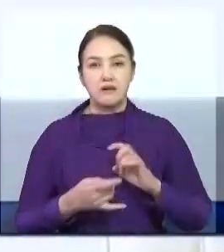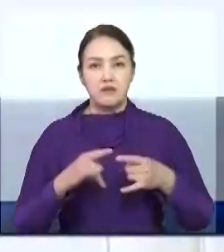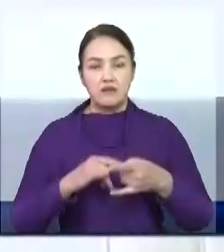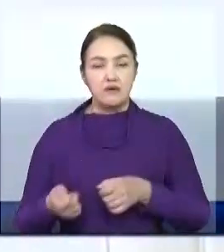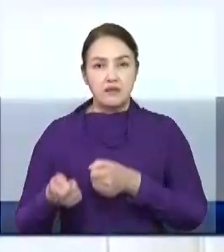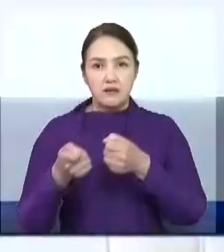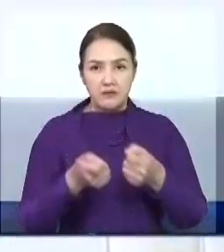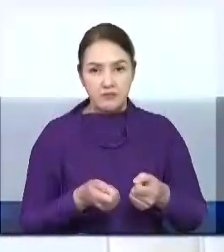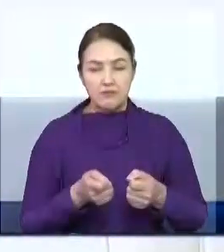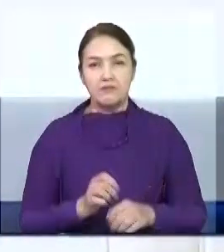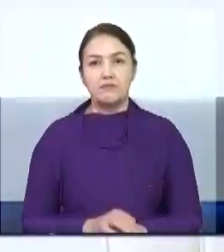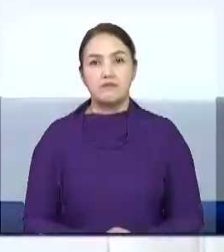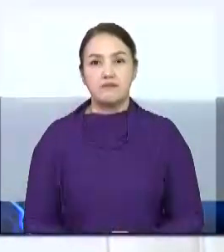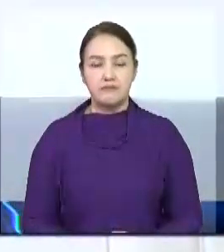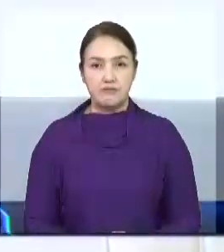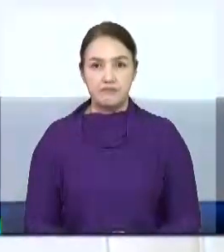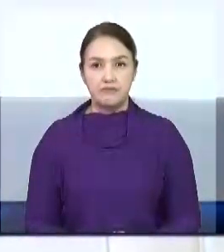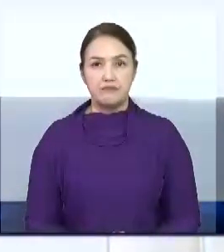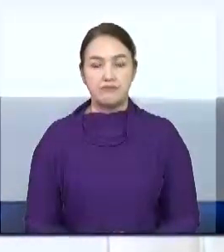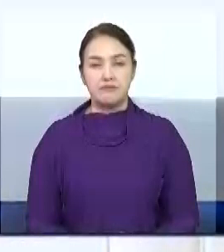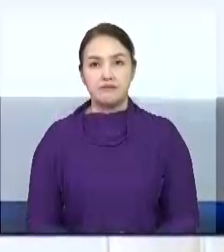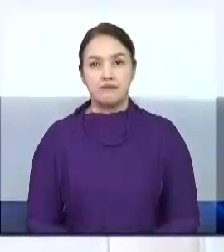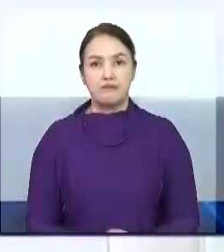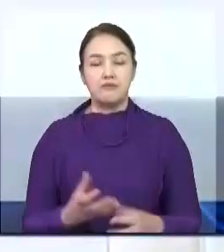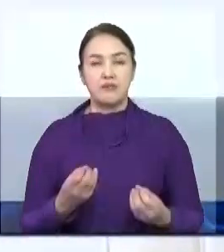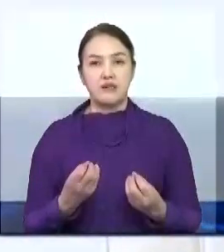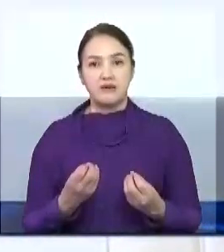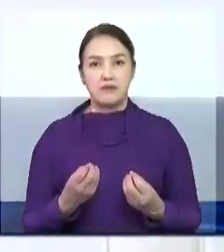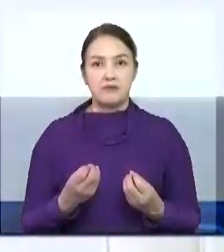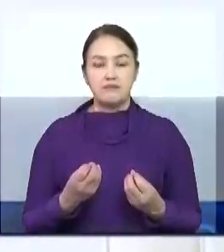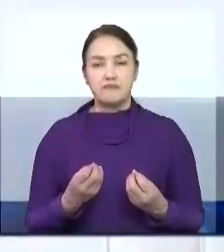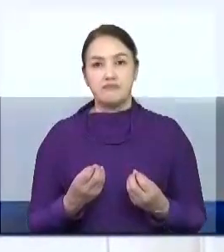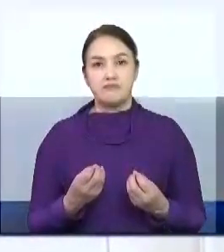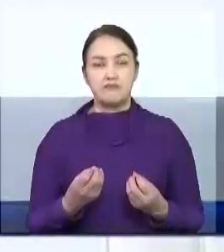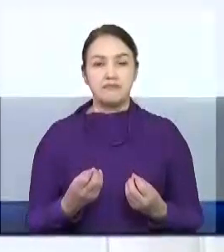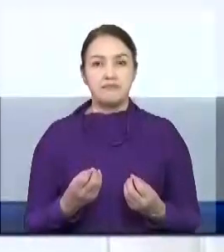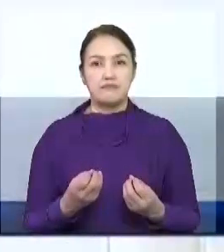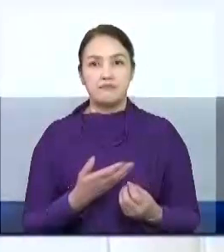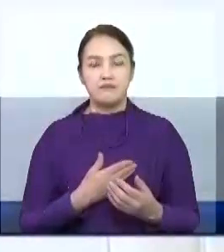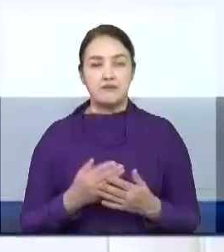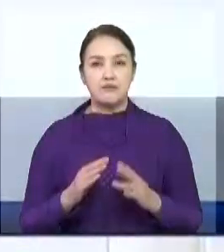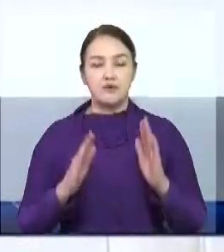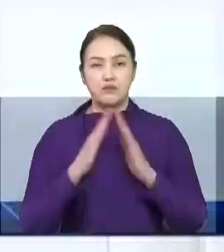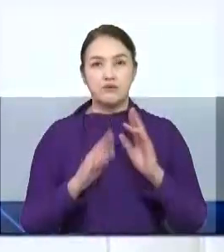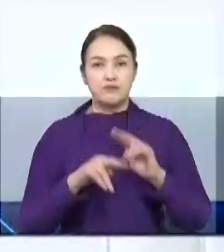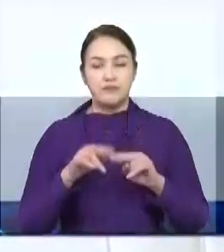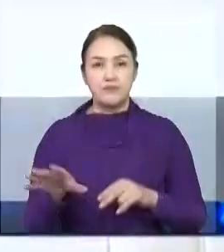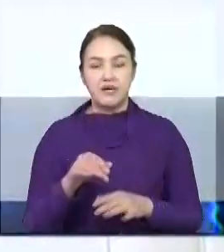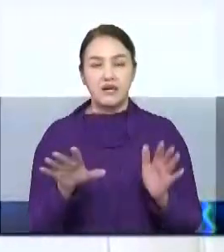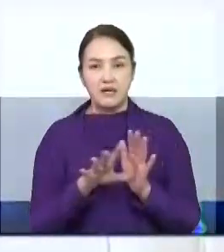жаңа фундаментіне блок тасылады. Сол мәселелер болады. Сосын одан бөлек біз үй салып жатқан жердің барлығында